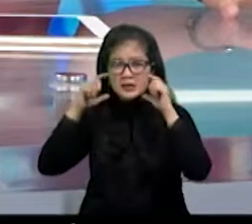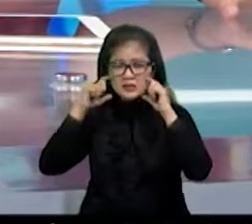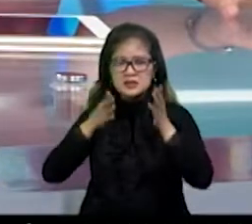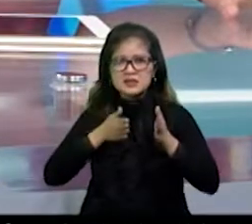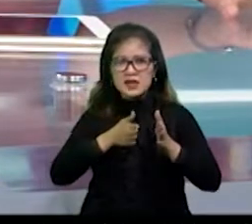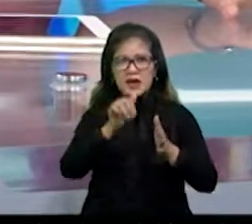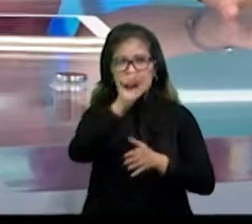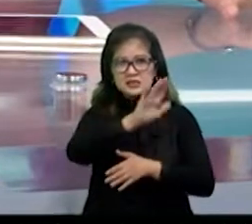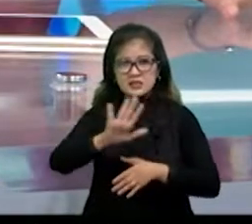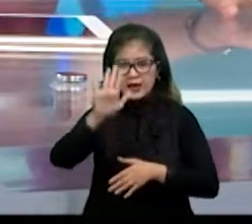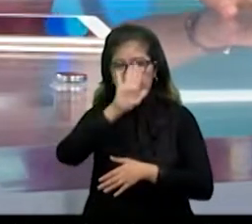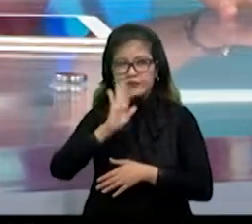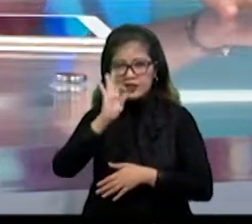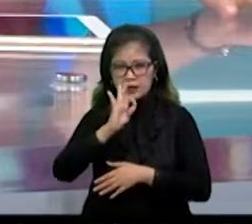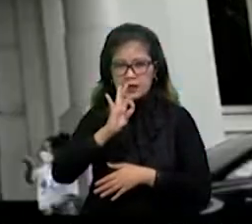Jawa Barat.